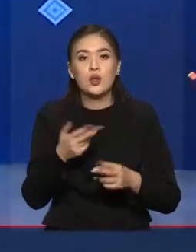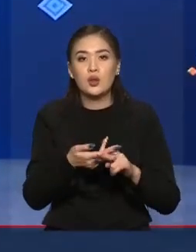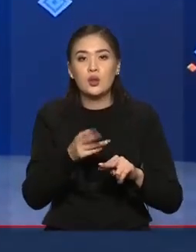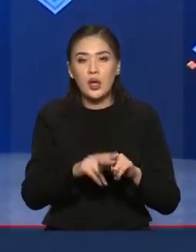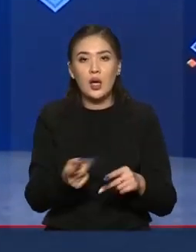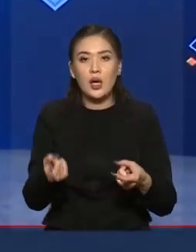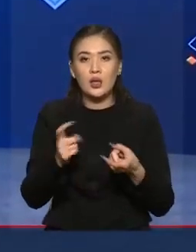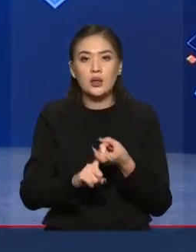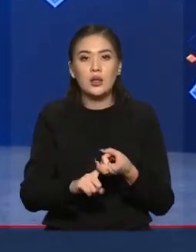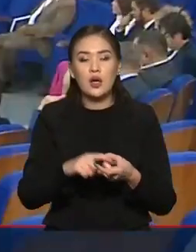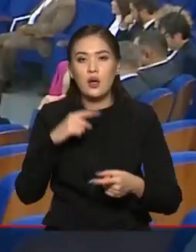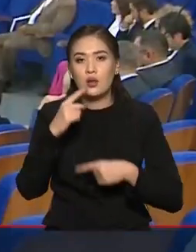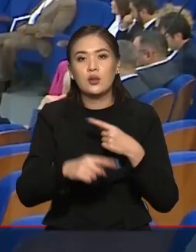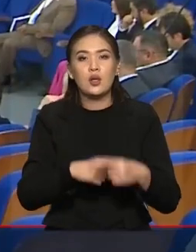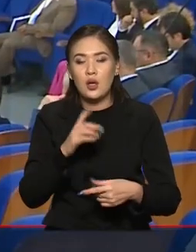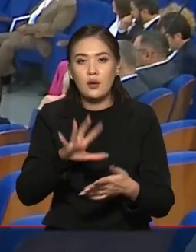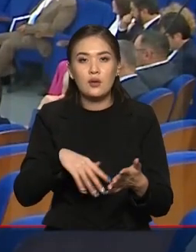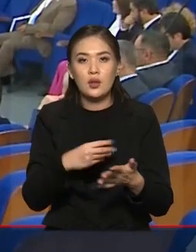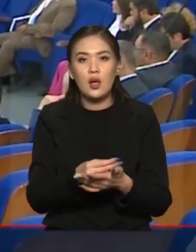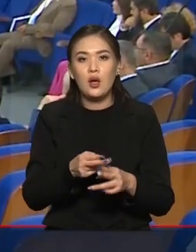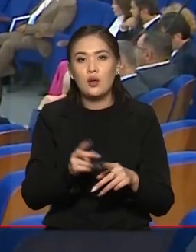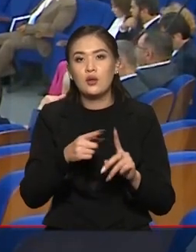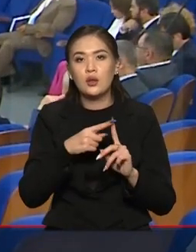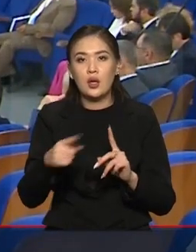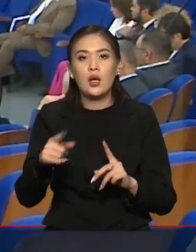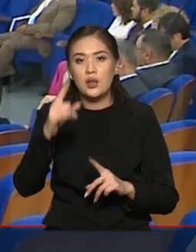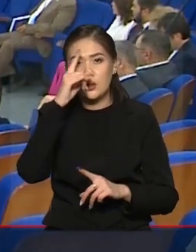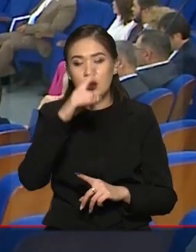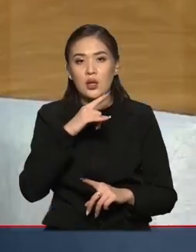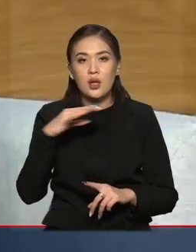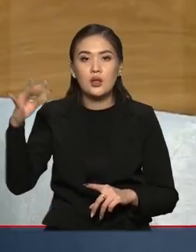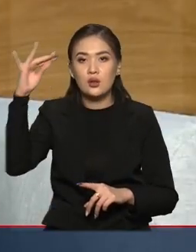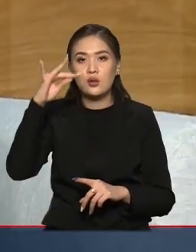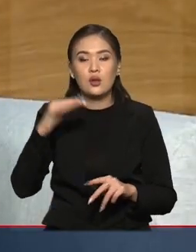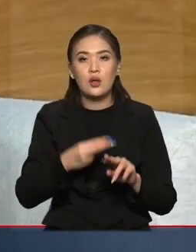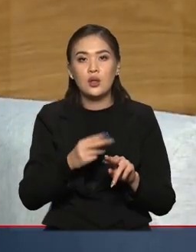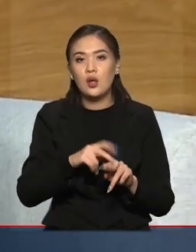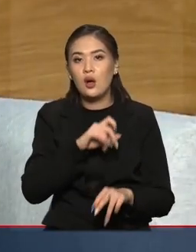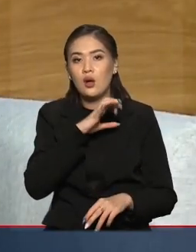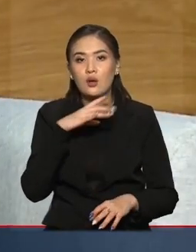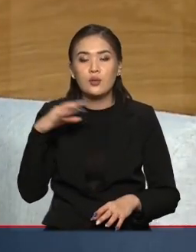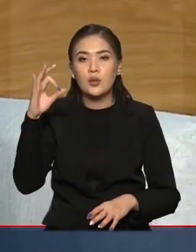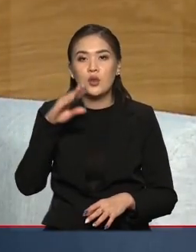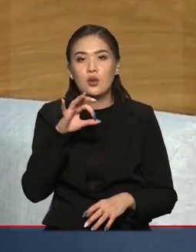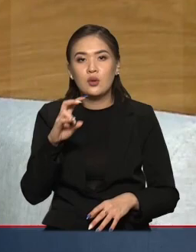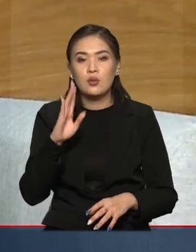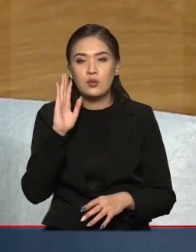Сонымен қатар көне дәуірден бастап осы күнге дейінгі аралықты қамтитын Қазақстан тарихының көп томдығы жарыққа